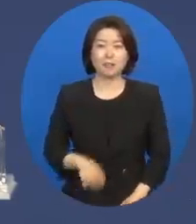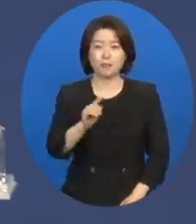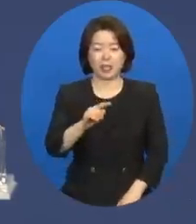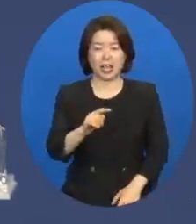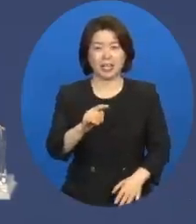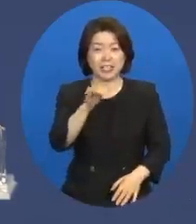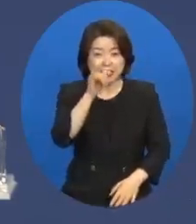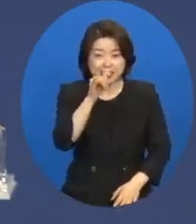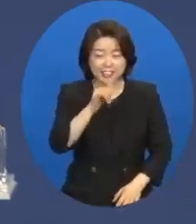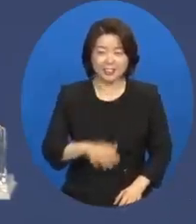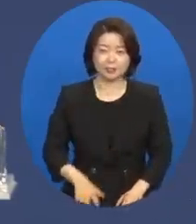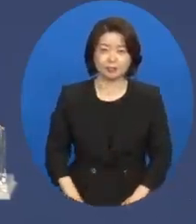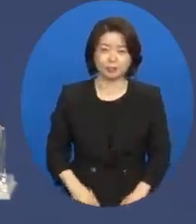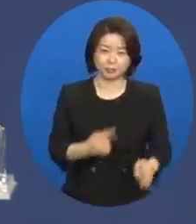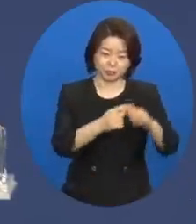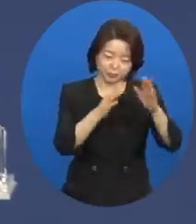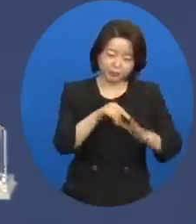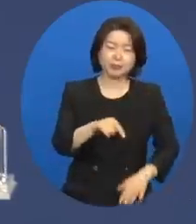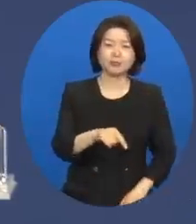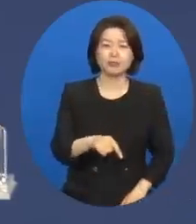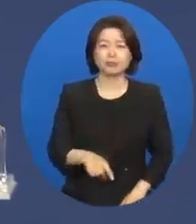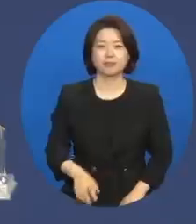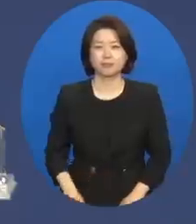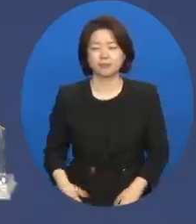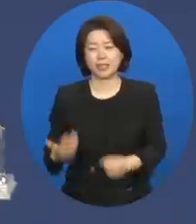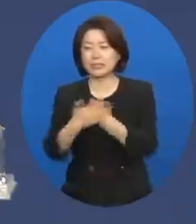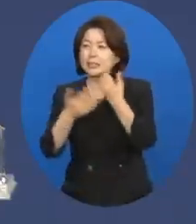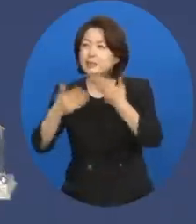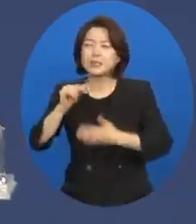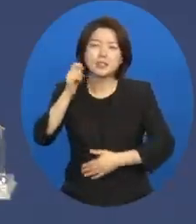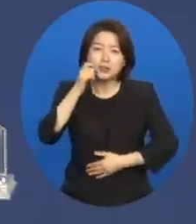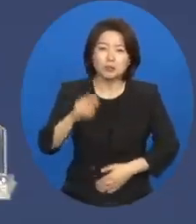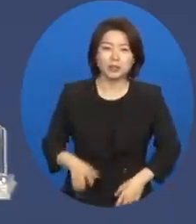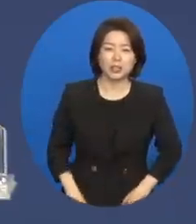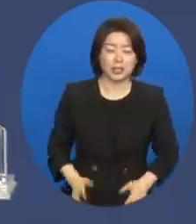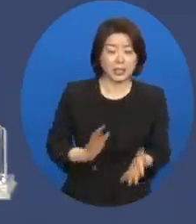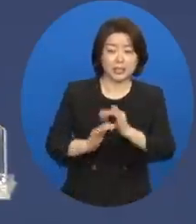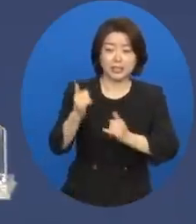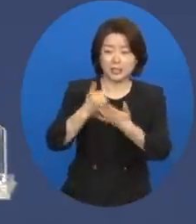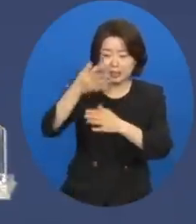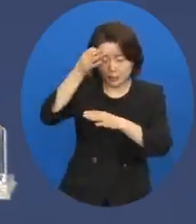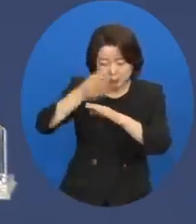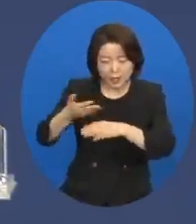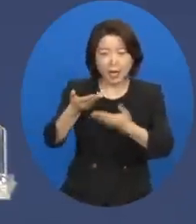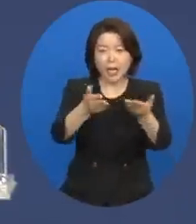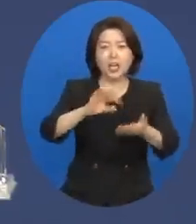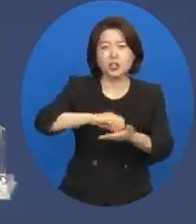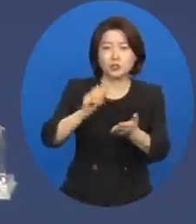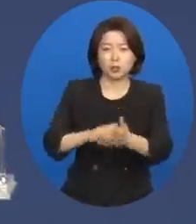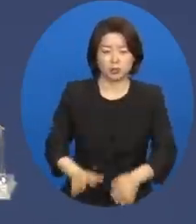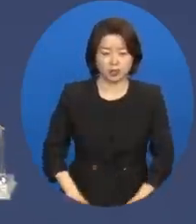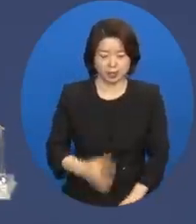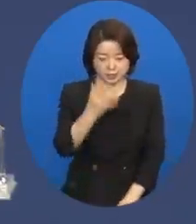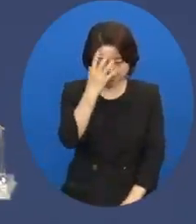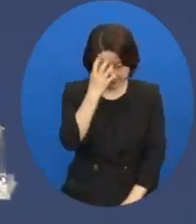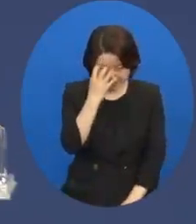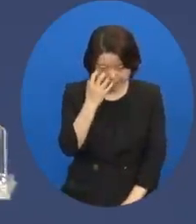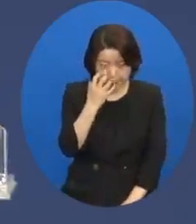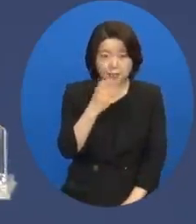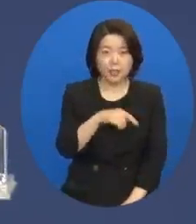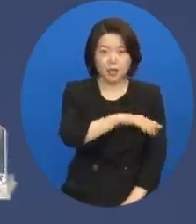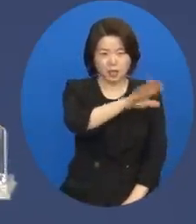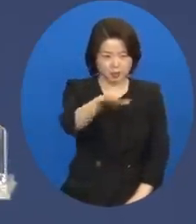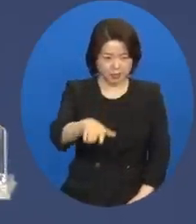게 있잖아요. 교회에서 그렇게 은혜를 못 받고 막 예수님이 사과를 해야 될 정도로 인상 박박 쓰고 있는 모태